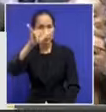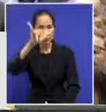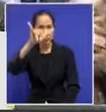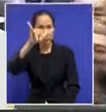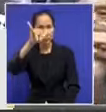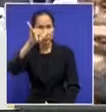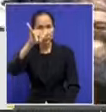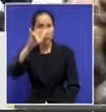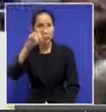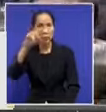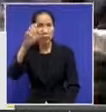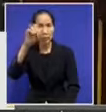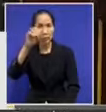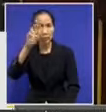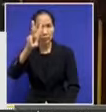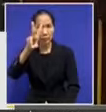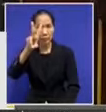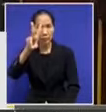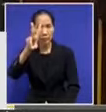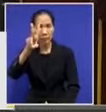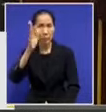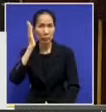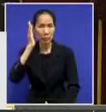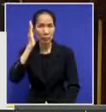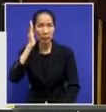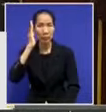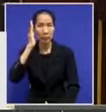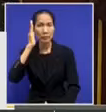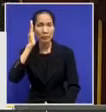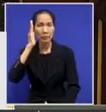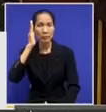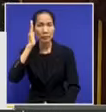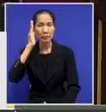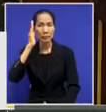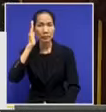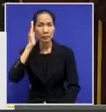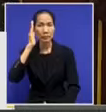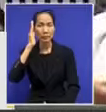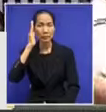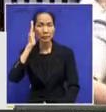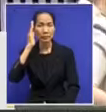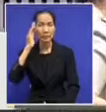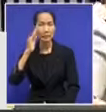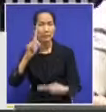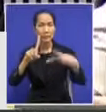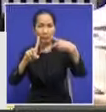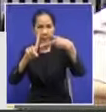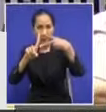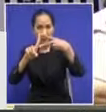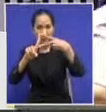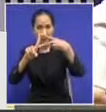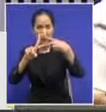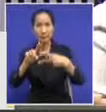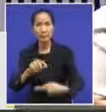ครับ 152นายโชติพิพัฒน์เตชะโสพลมณี นายธนาธรจึ